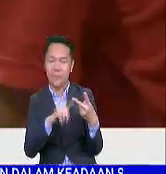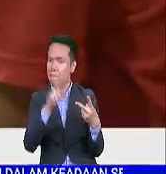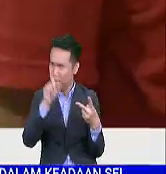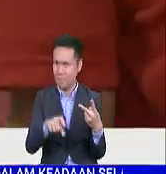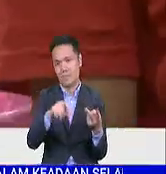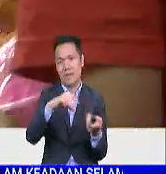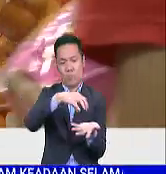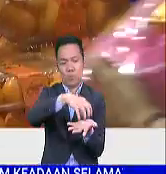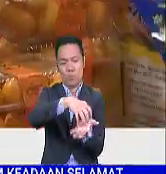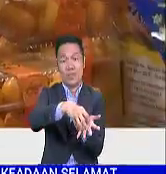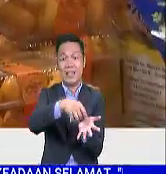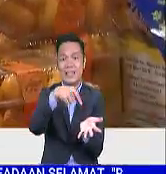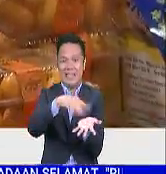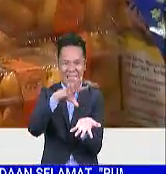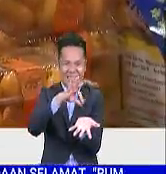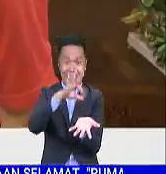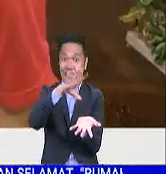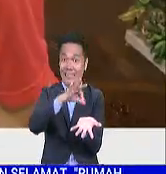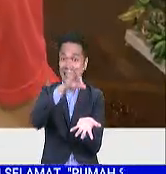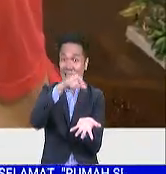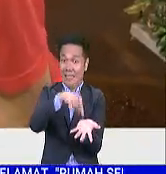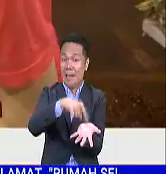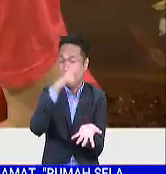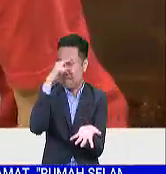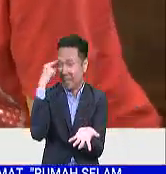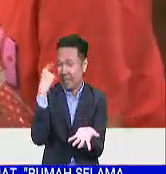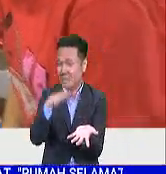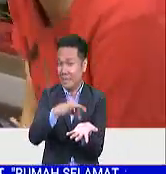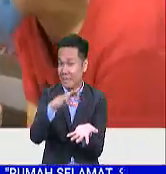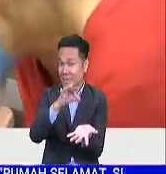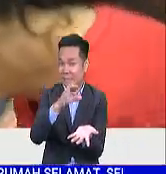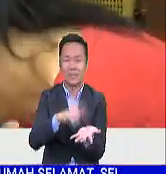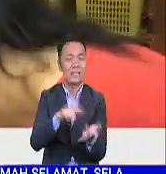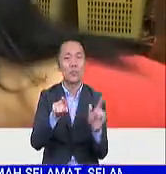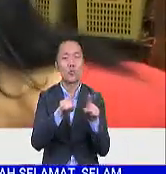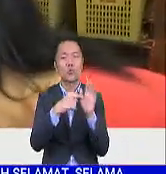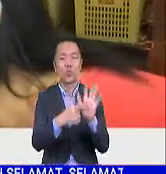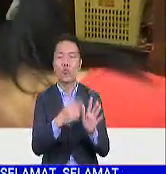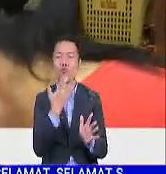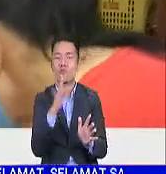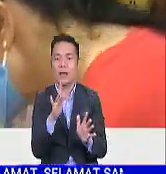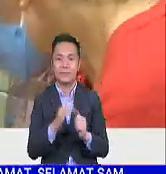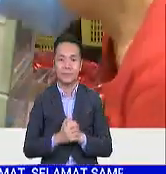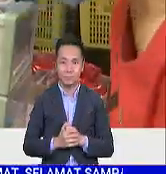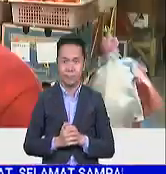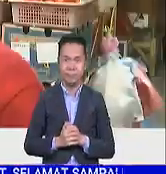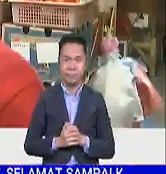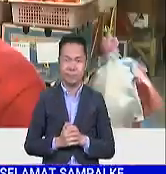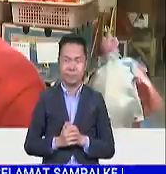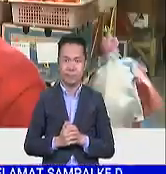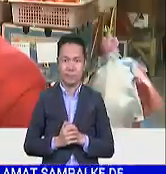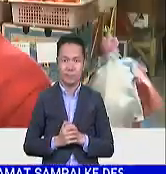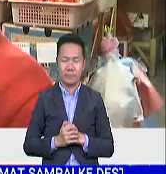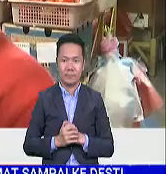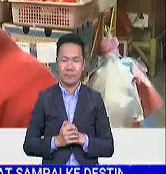lah. Ya, dia mau untuk itu macam kulak lah, bagus juga lah, inilah. Macam